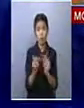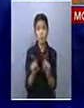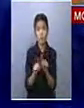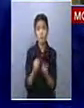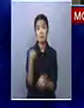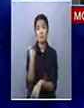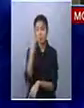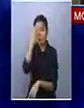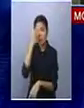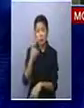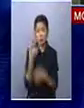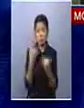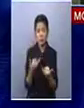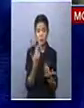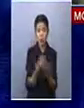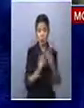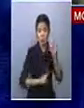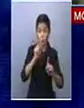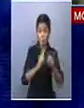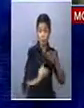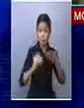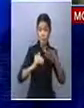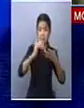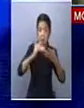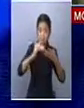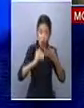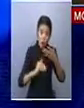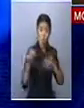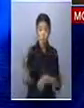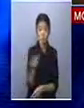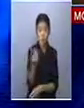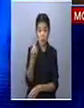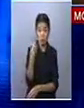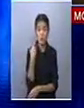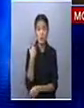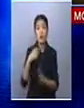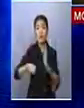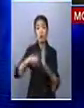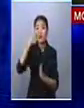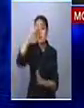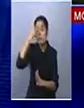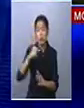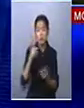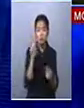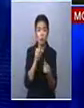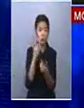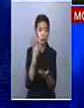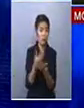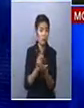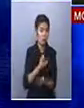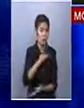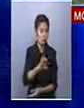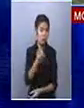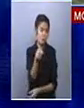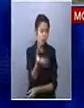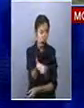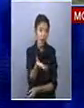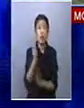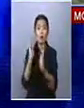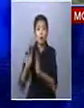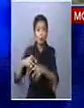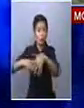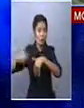รับตัวค่อนข้างหนักแล้วก็เร็วนะครับแล้วก็ส่วนใหญ่ก็เหตุผลอย่างที่ทราบกันอยู่ก็คือมีการลงทุนด้วยมาร์จิ้นค่อนข้างมากแล้วก็นักลงทุน